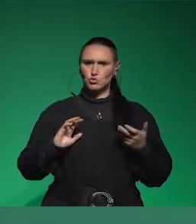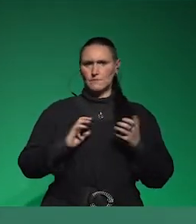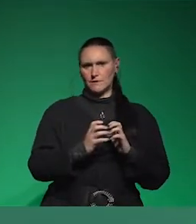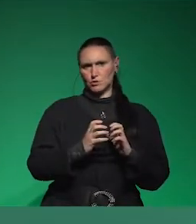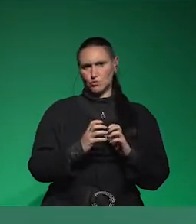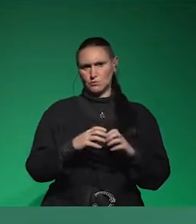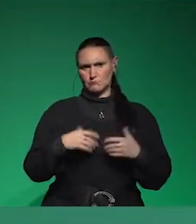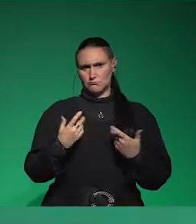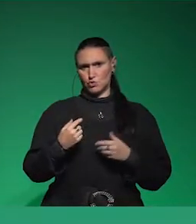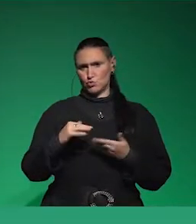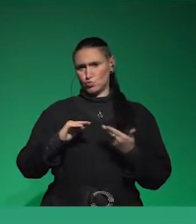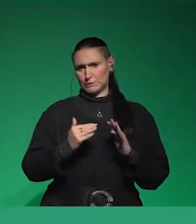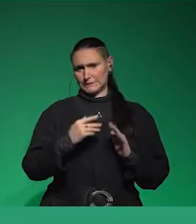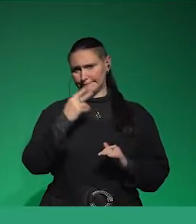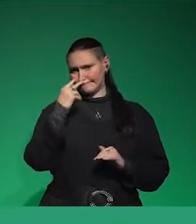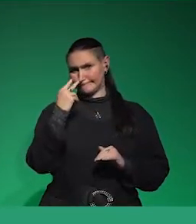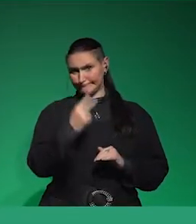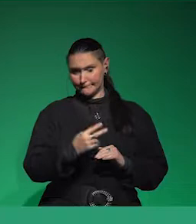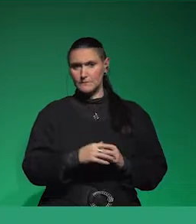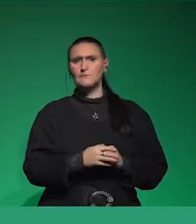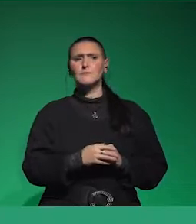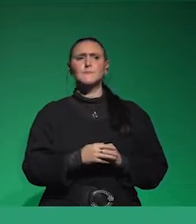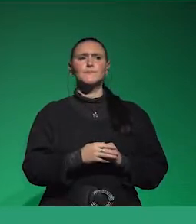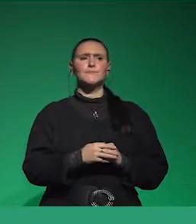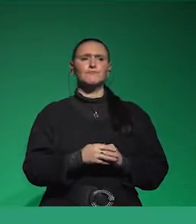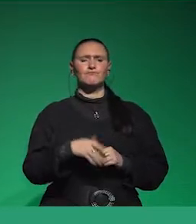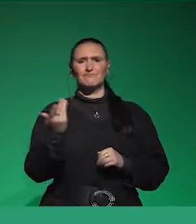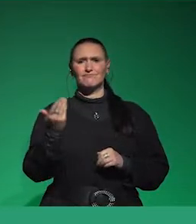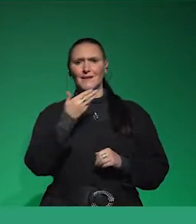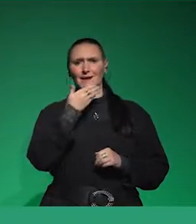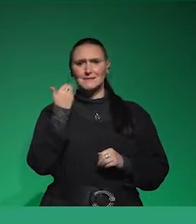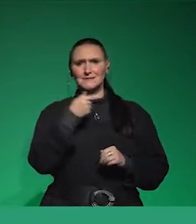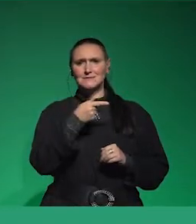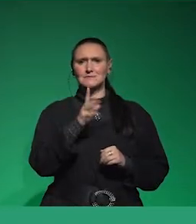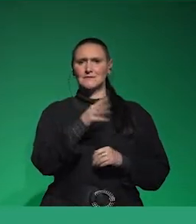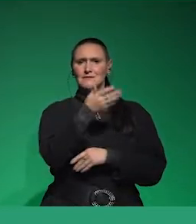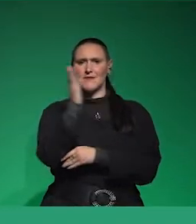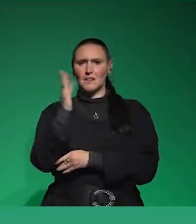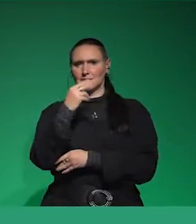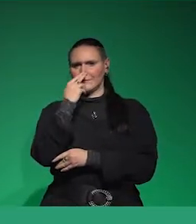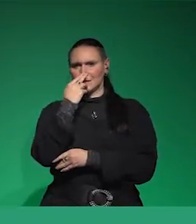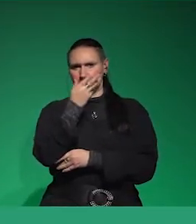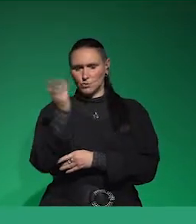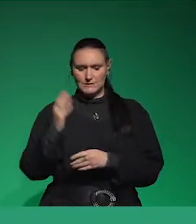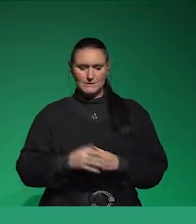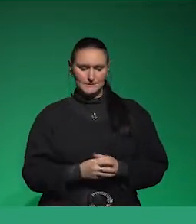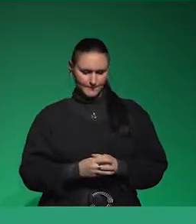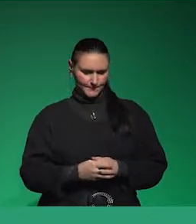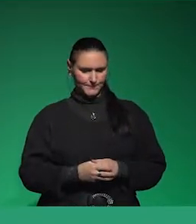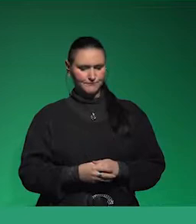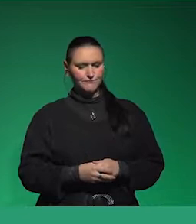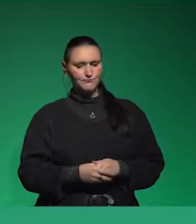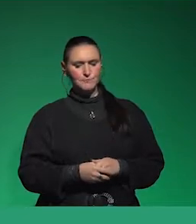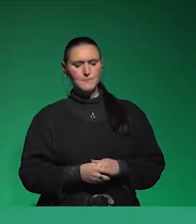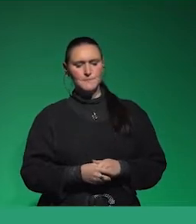gesagt, über das, was im Wald in Hessen los ist. Und ich glaube,